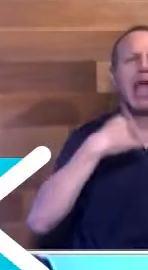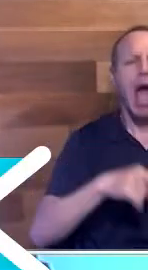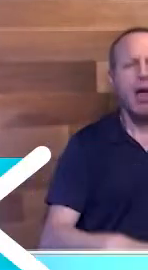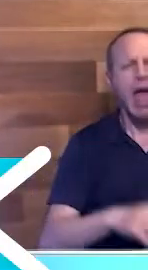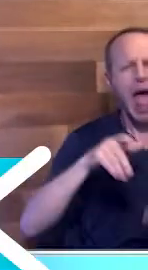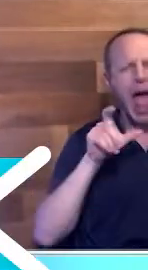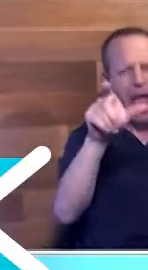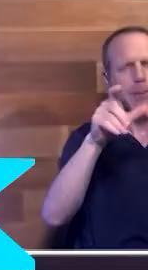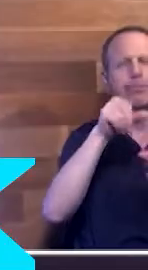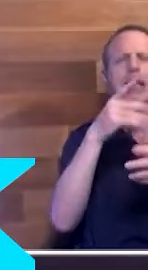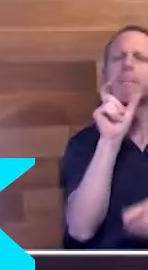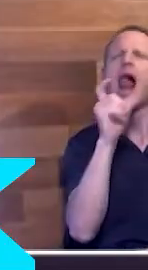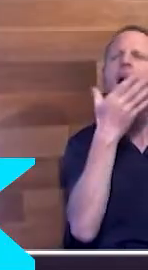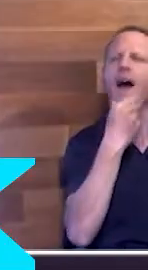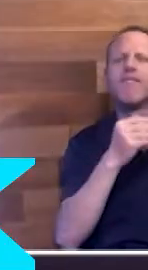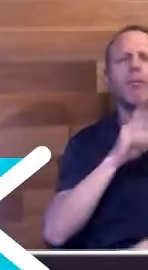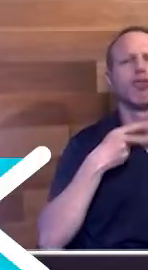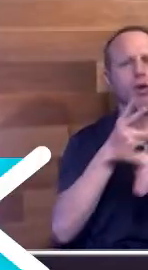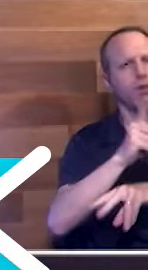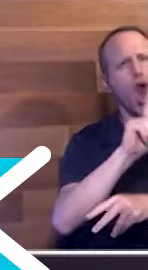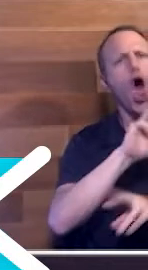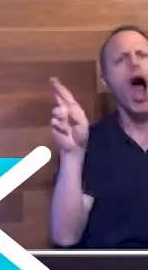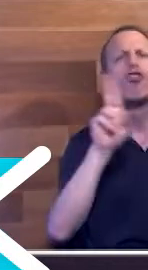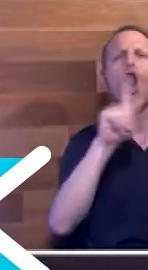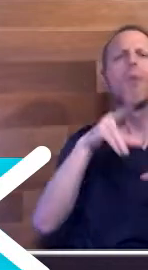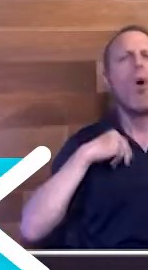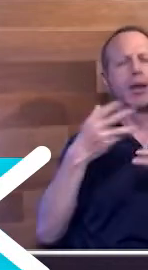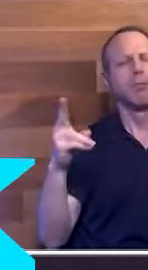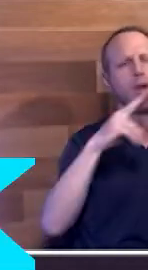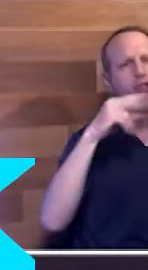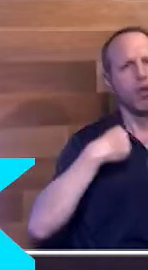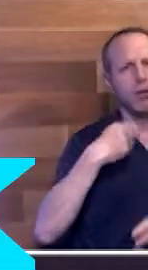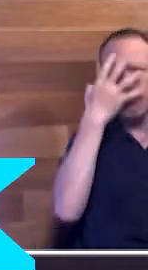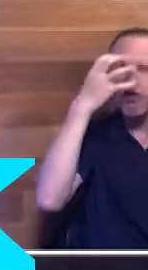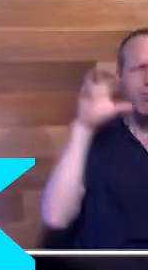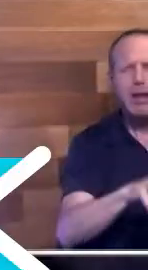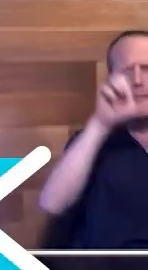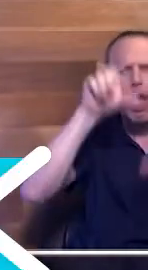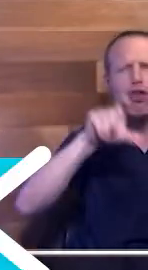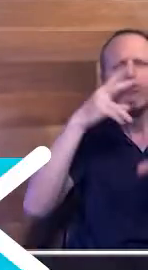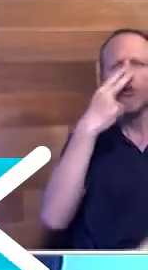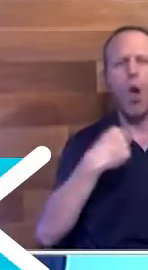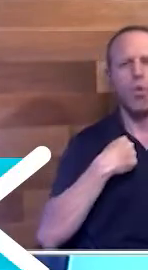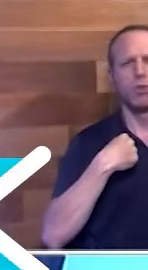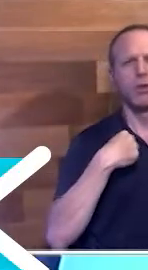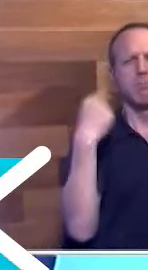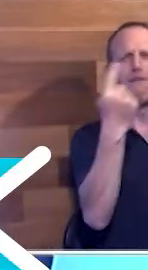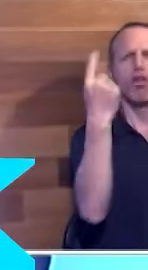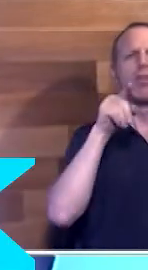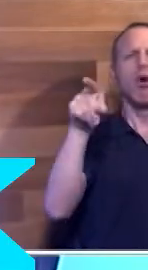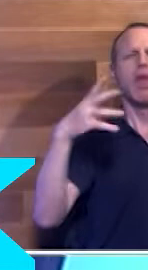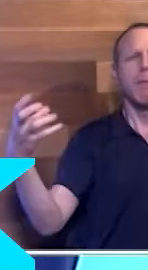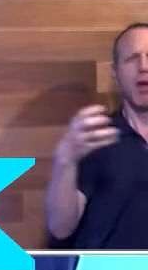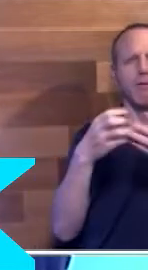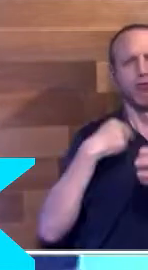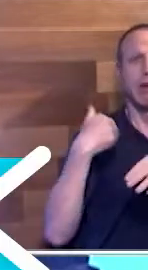מילה יפה לעומת מה שאני עובר. לא רק שלא מוכנים להיפגש איתי, משפילים אנשים שראו אותי, בודדים אותם מהחברה,